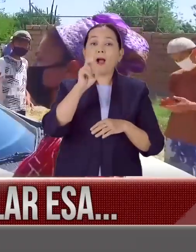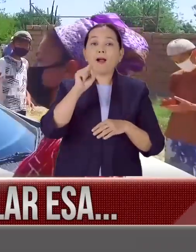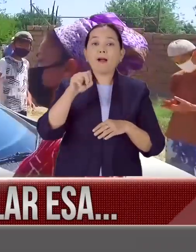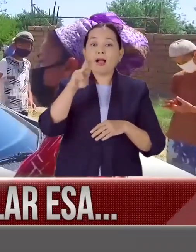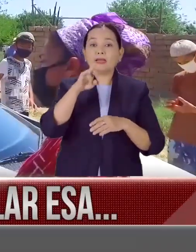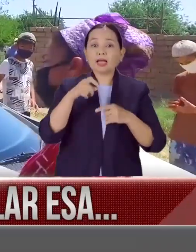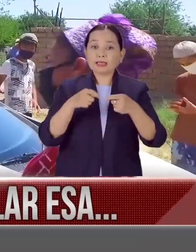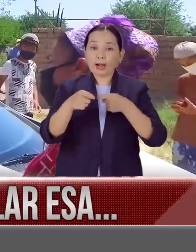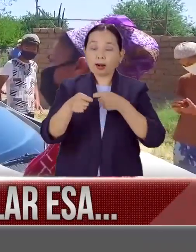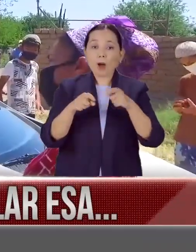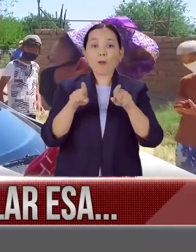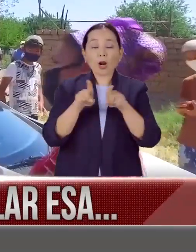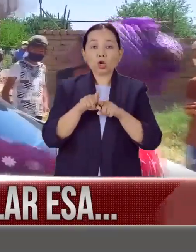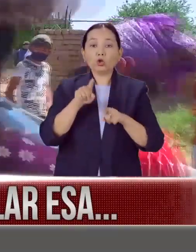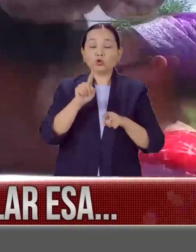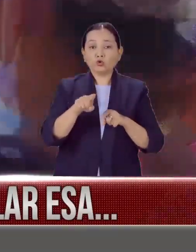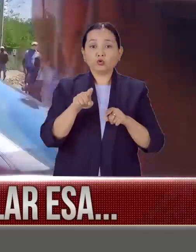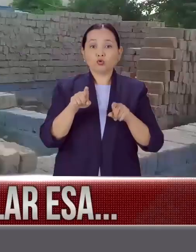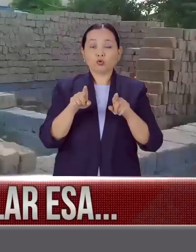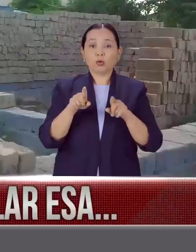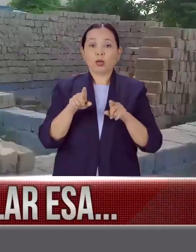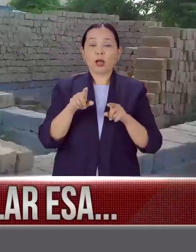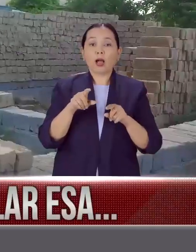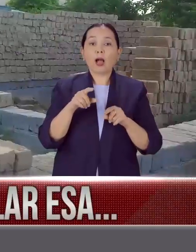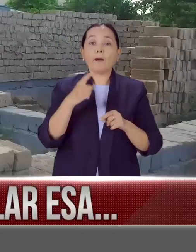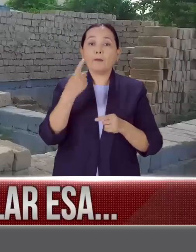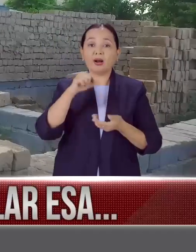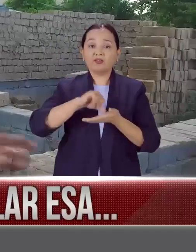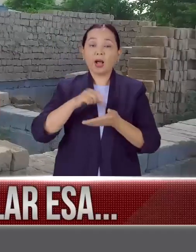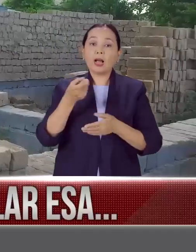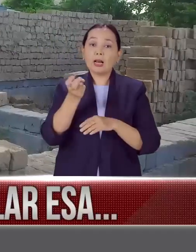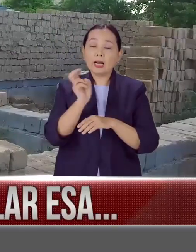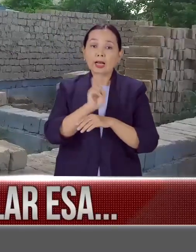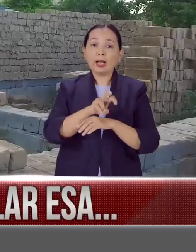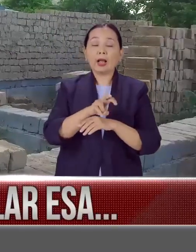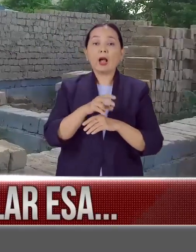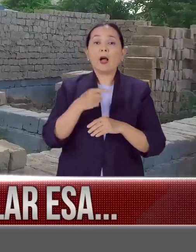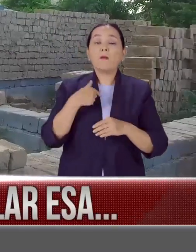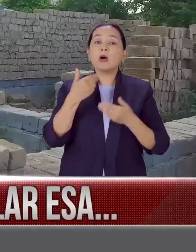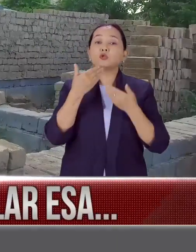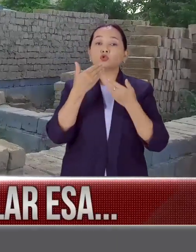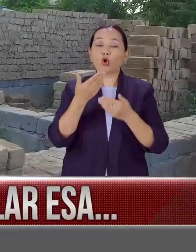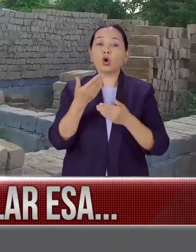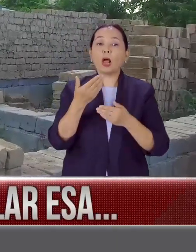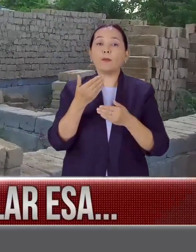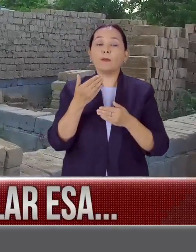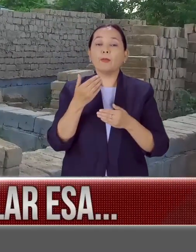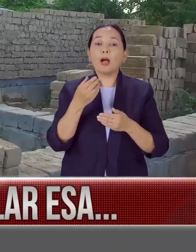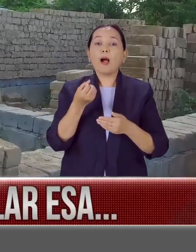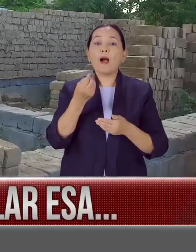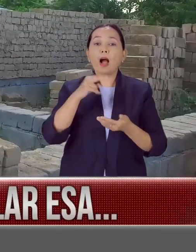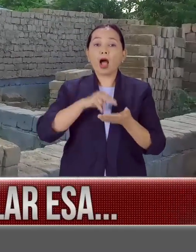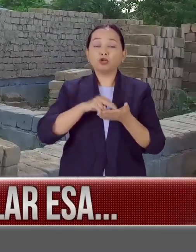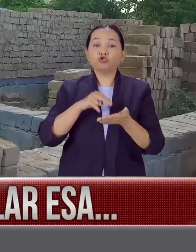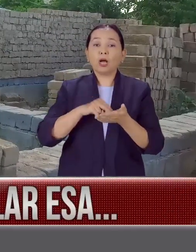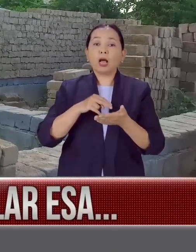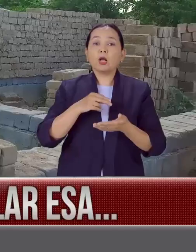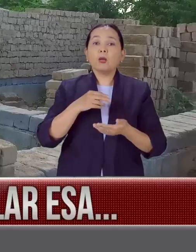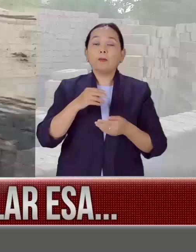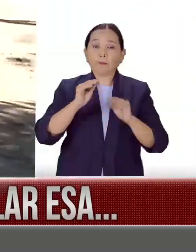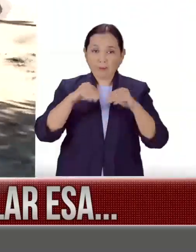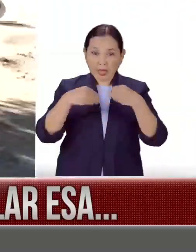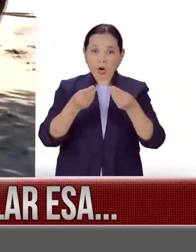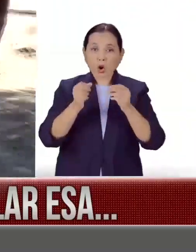tashkilot rahbarlari ham aynan shu fikrda. Bir vakil keldi-da, men dedi, borib so'rab beraman dedi. Qancha desa bera olasizlarmi